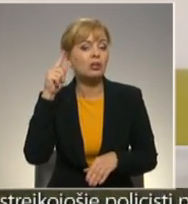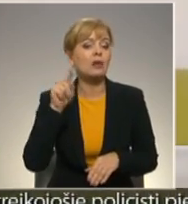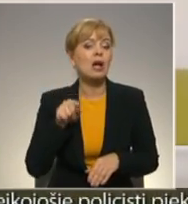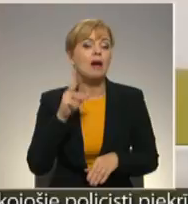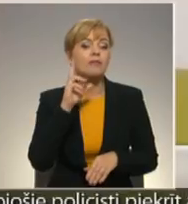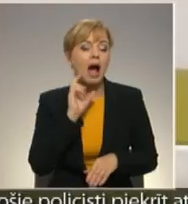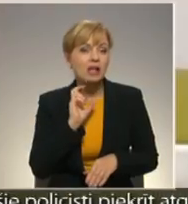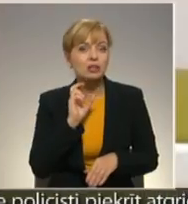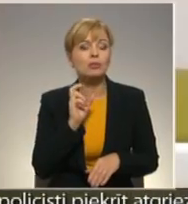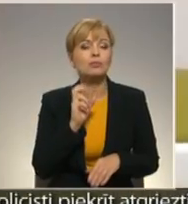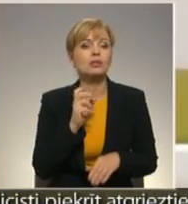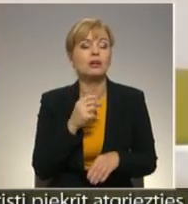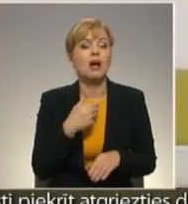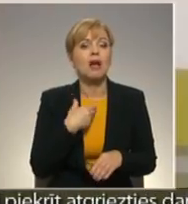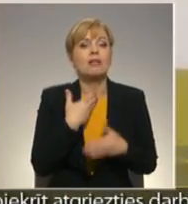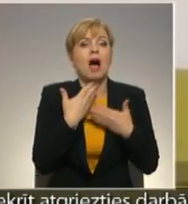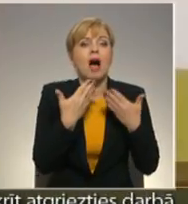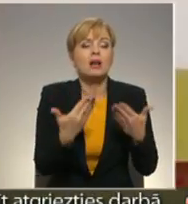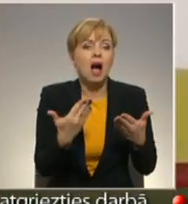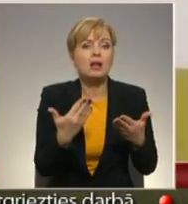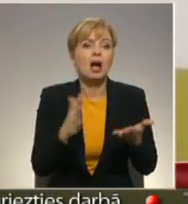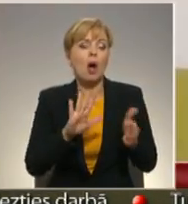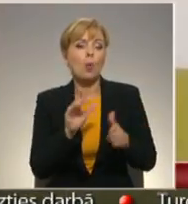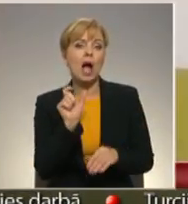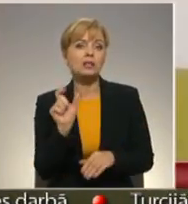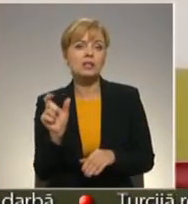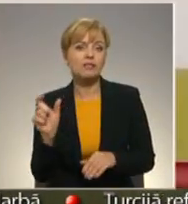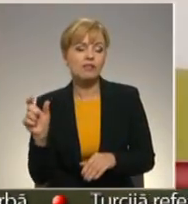kas nāk visārā, no frāzes kaut kādas un